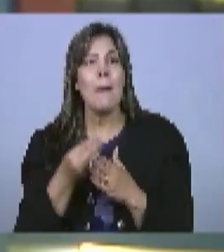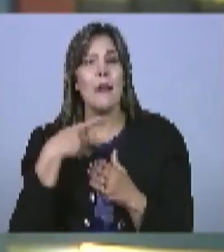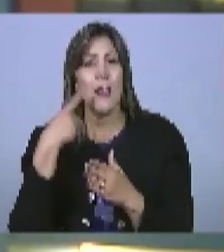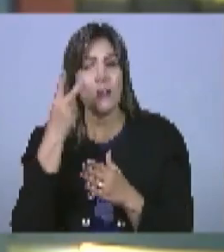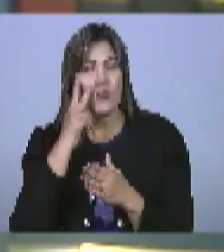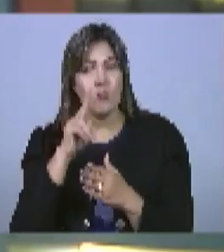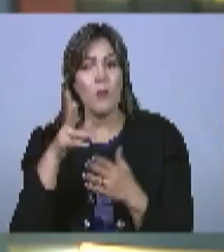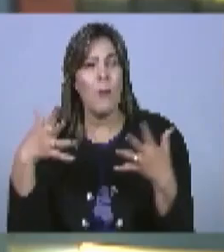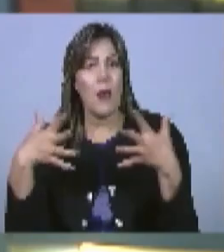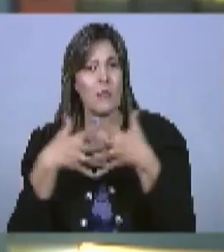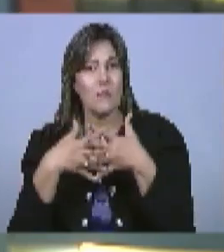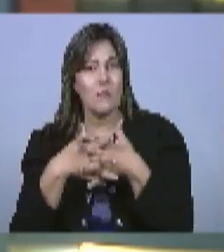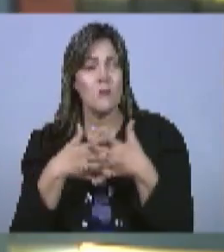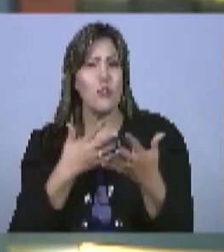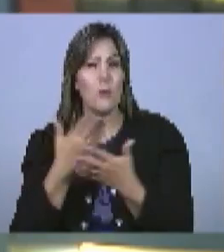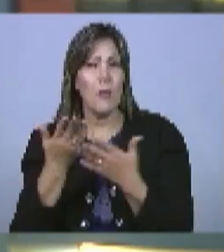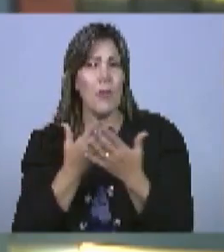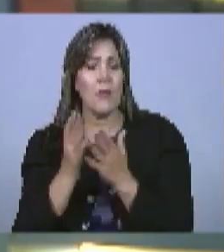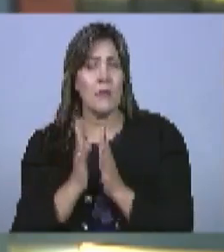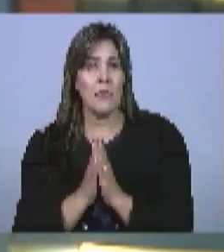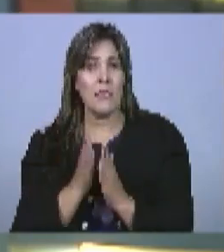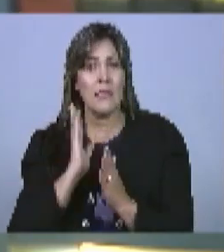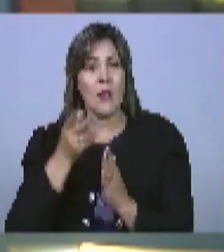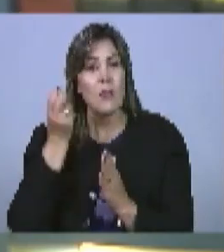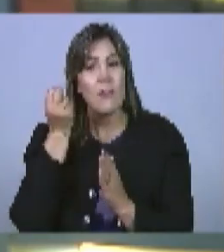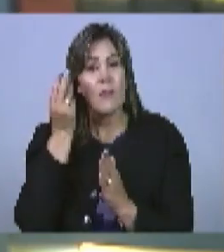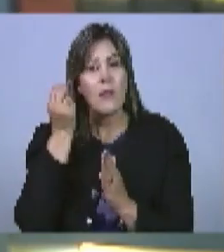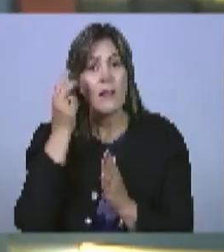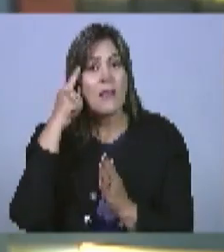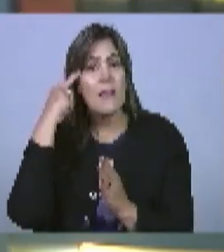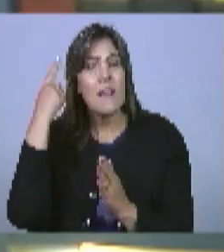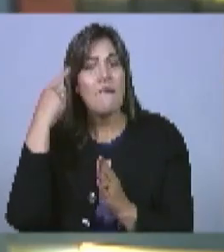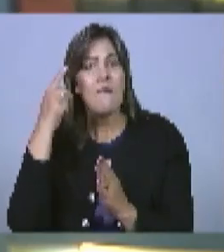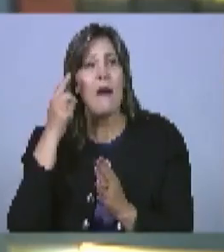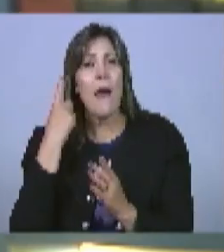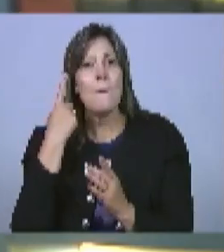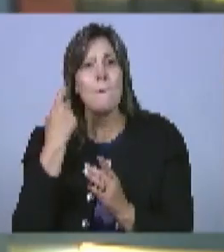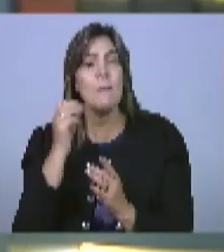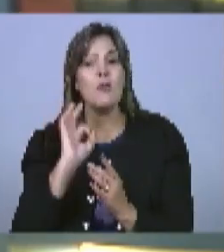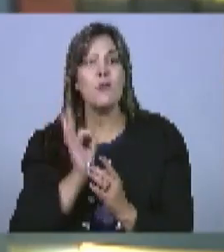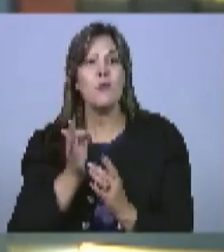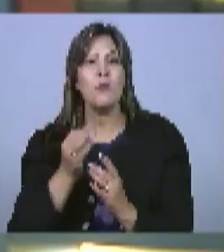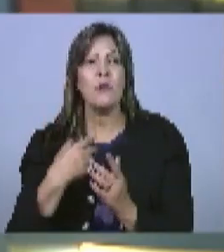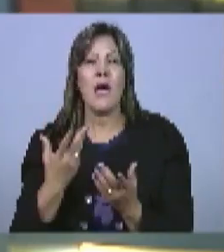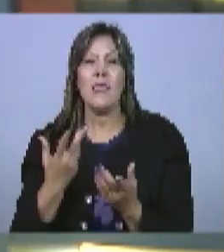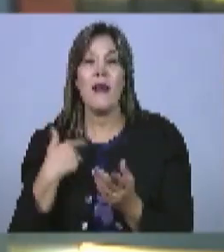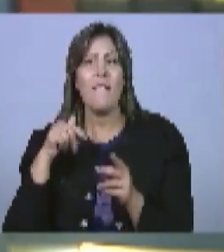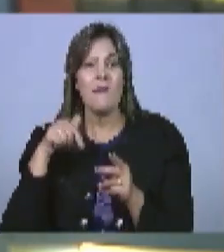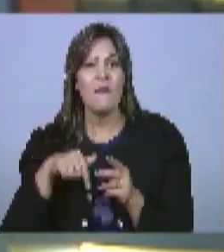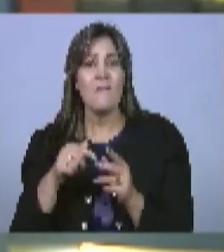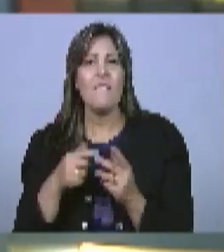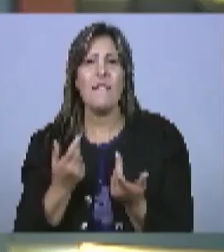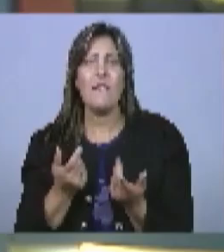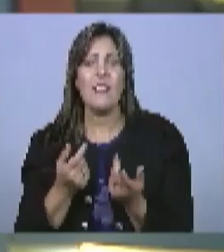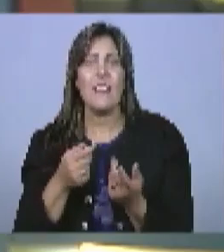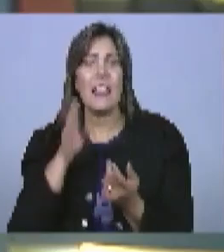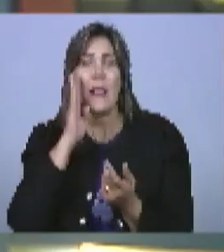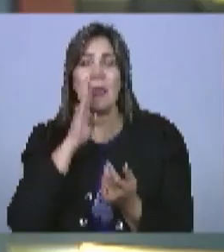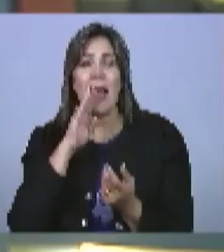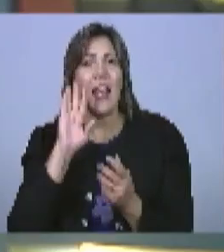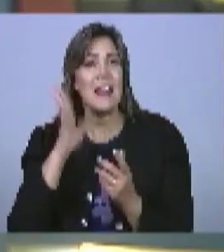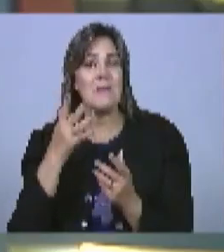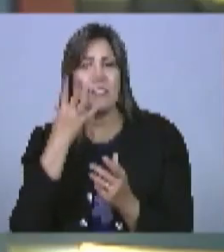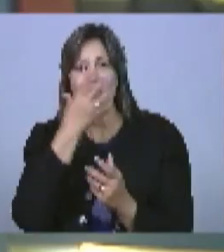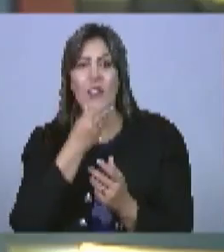على اساس ان انتم تقدروا يعني تدركوا حجم الماساه اللي احنا بنعيشها فيما يتعلق بملف